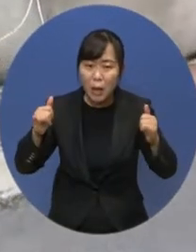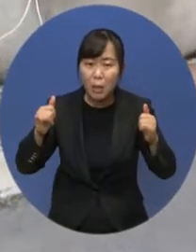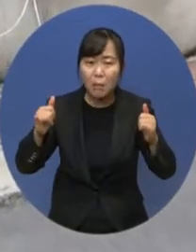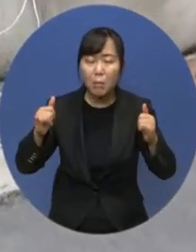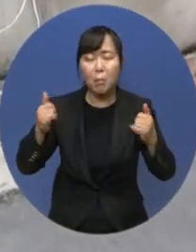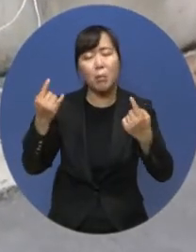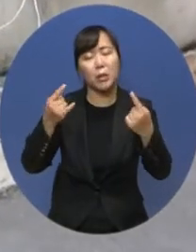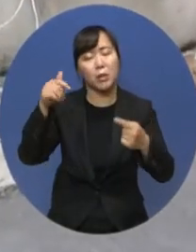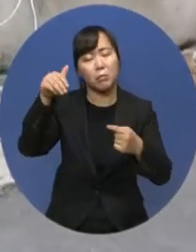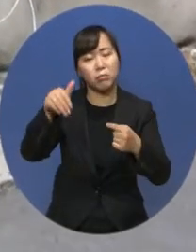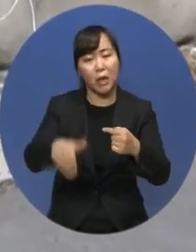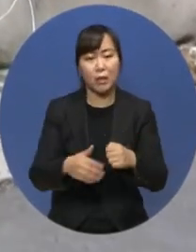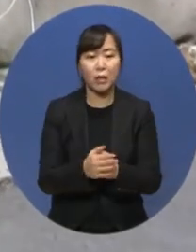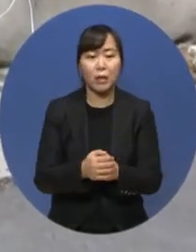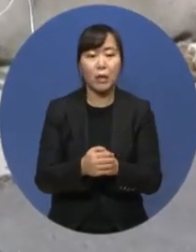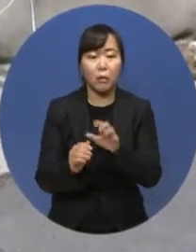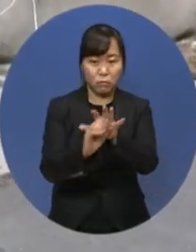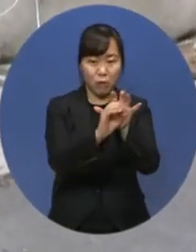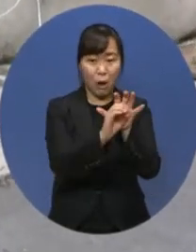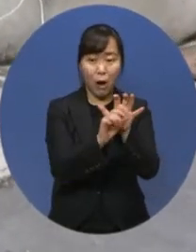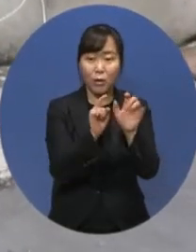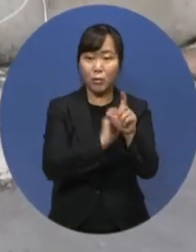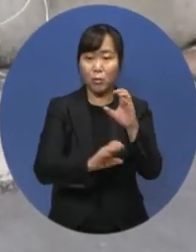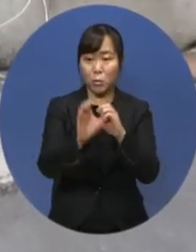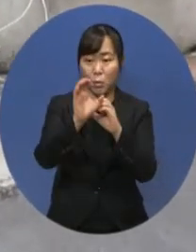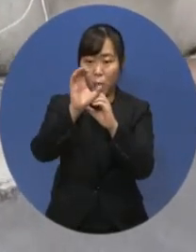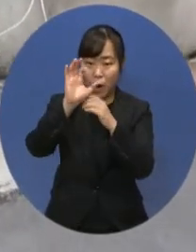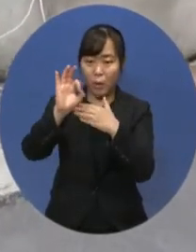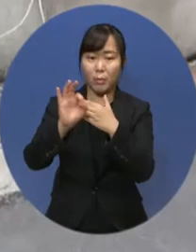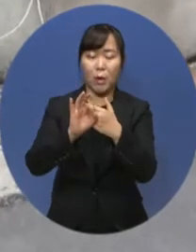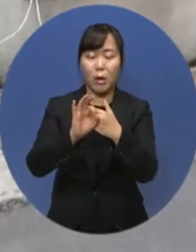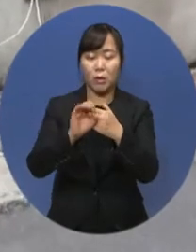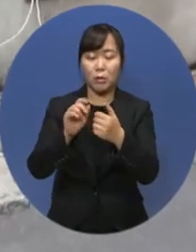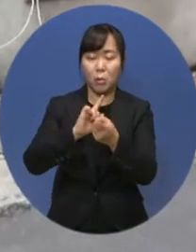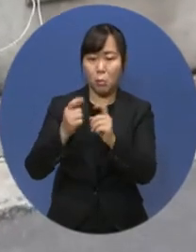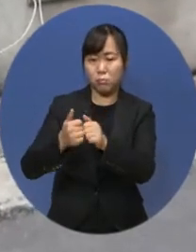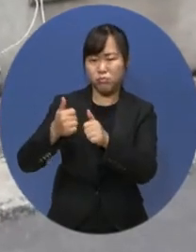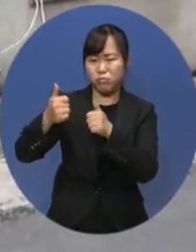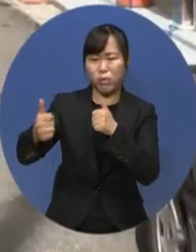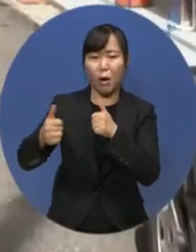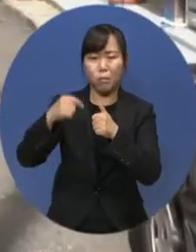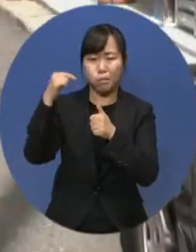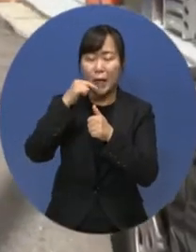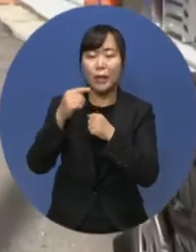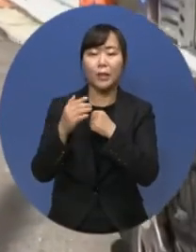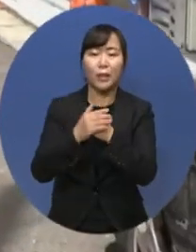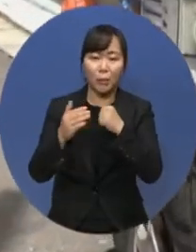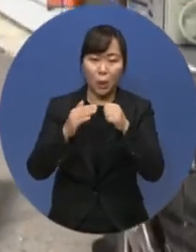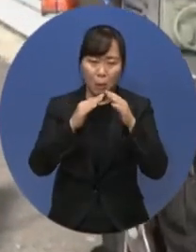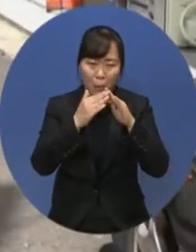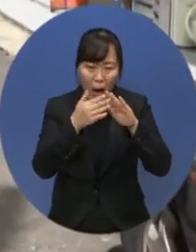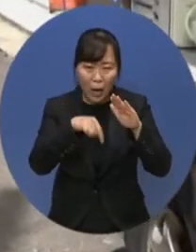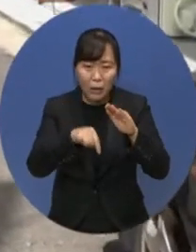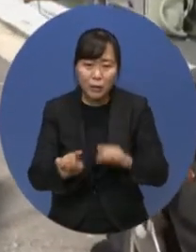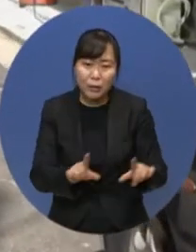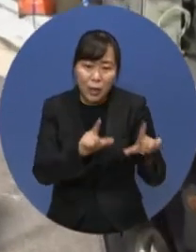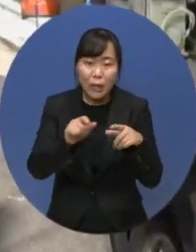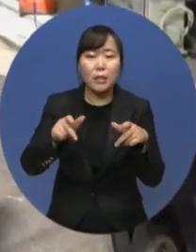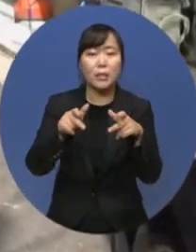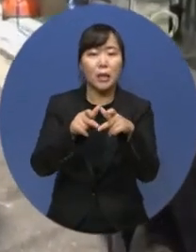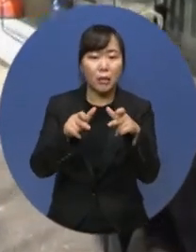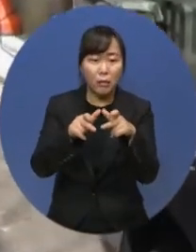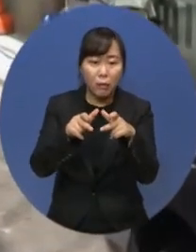있습니다. 따라서 코로나19 사태가 장기화로 거리 두기가 더 강화되어 쪽방에서 생활하는